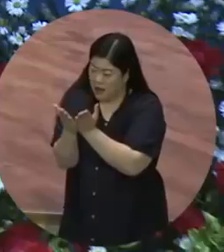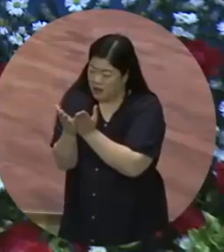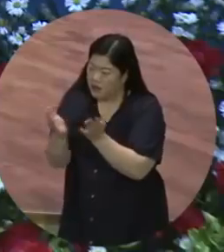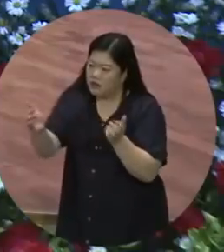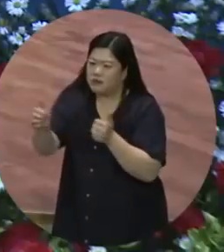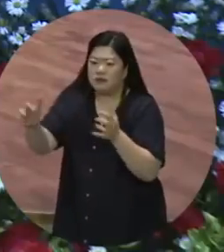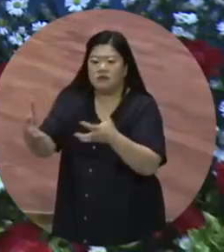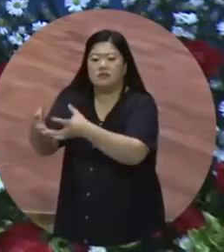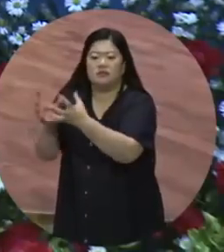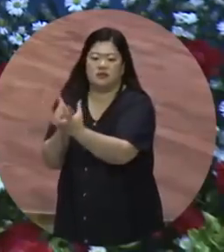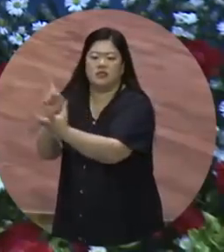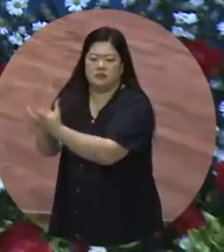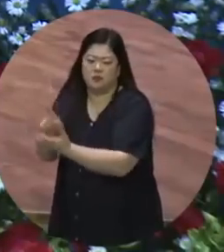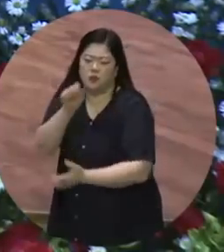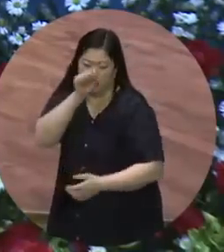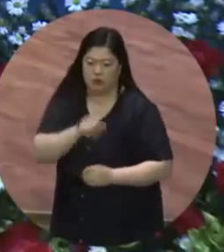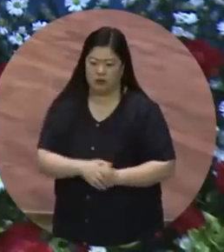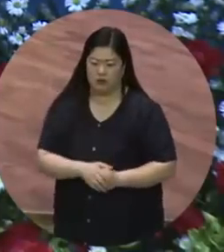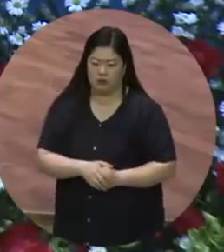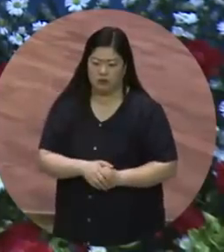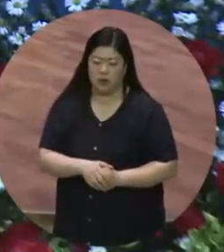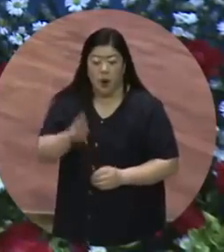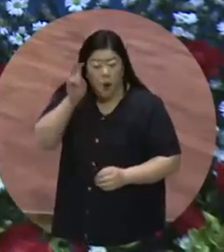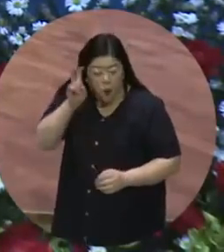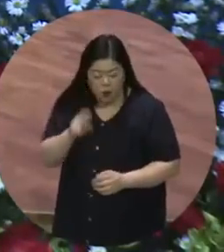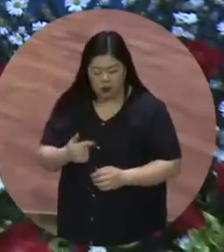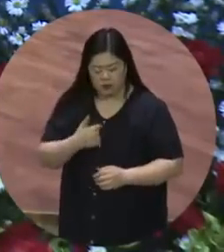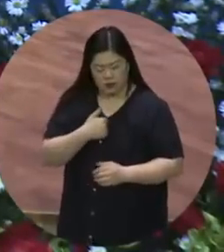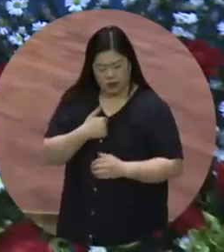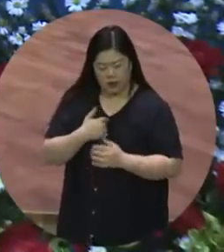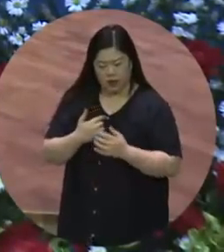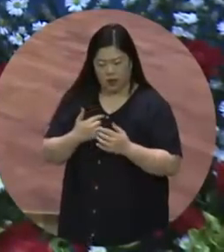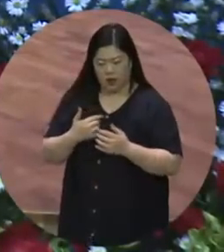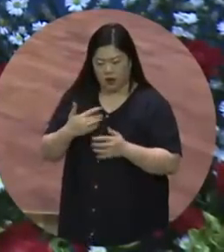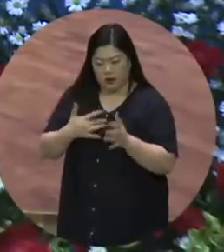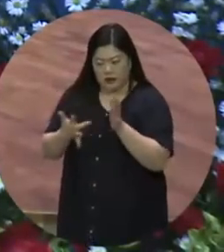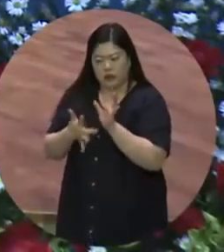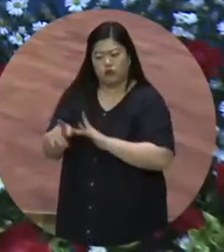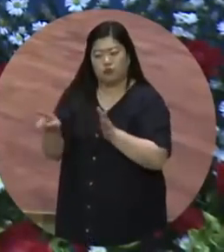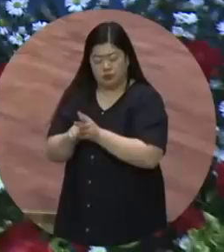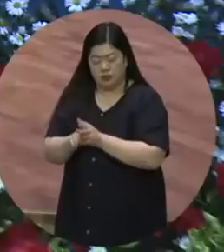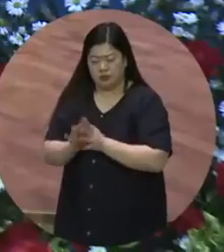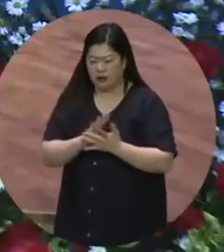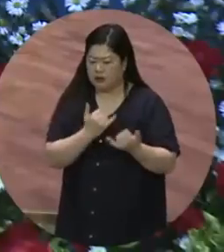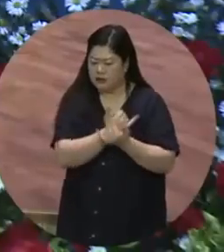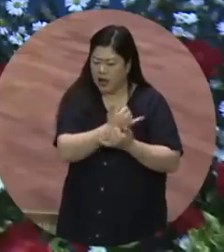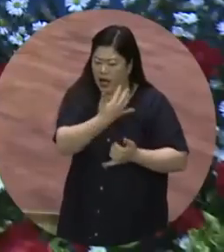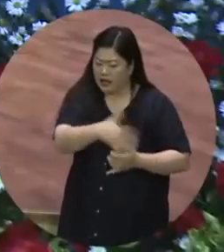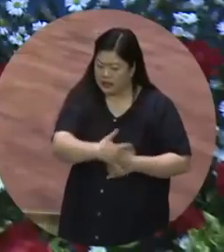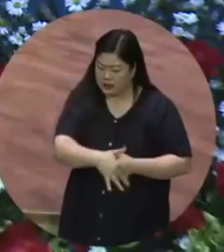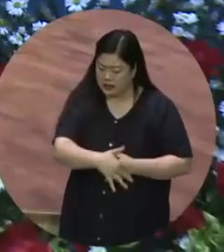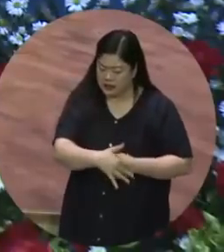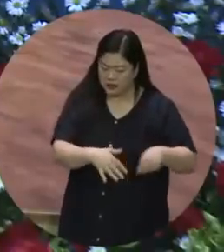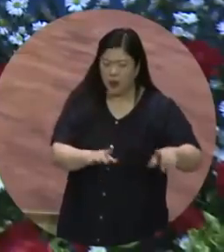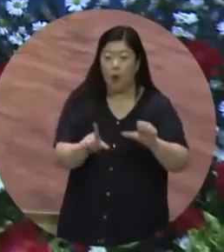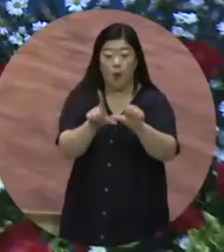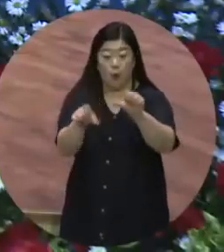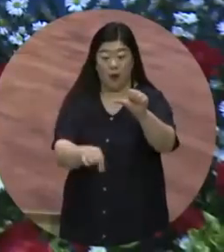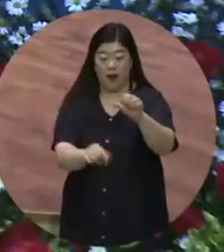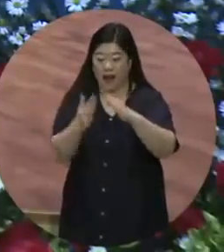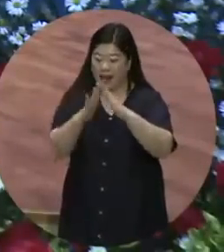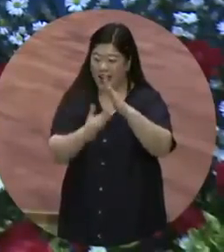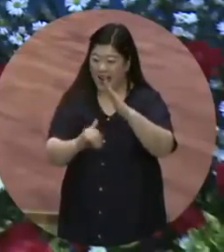여러분 부모들 가운데서 여러분 가족 친족 가운데서 아직도 부진 상태 있다고 하면 이번 가정의 달입니다. 지금